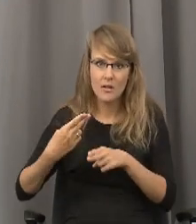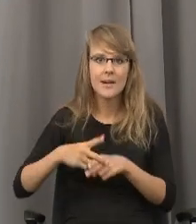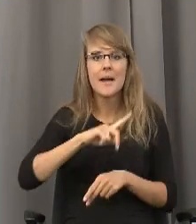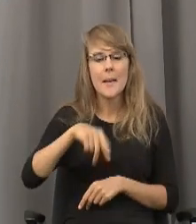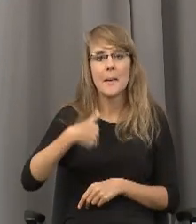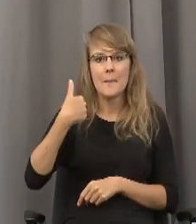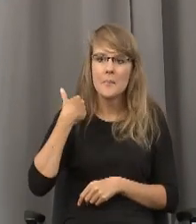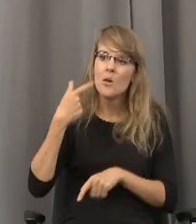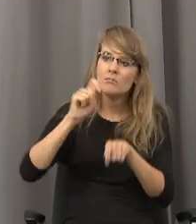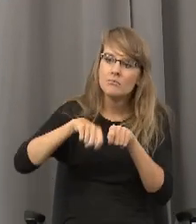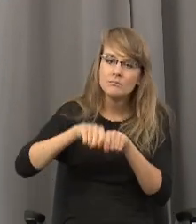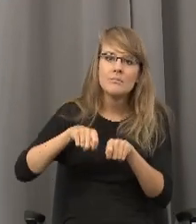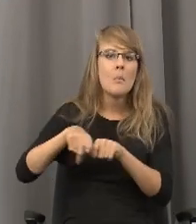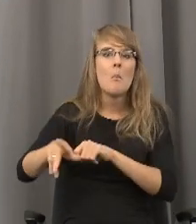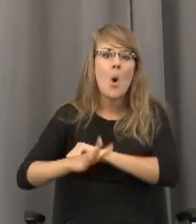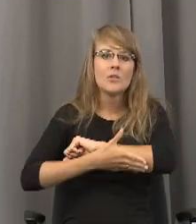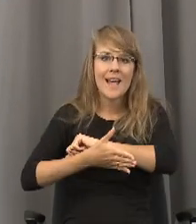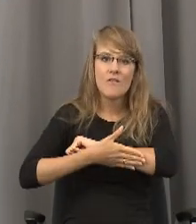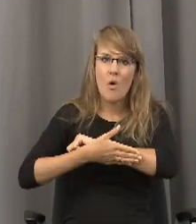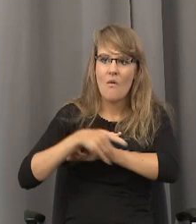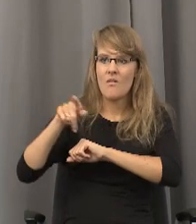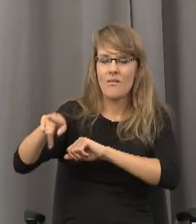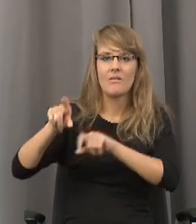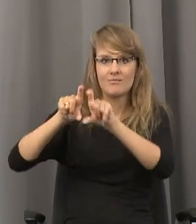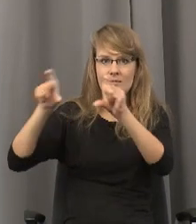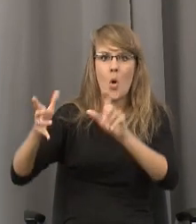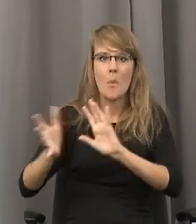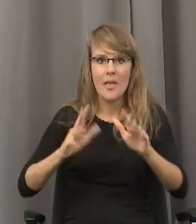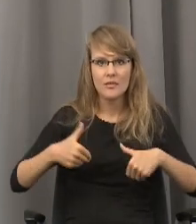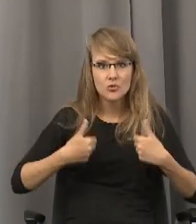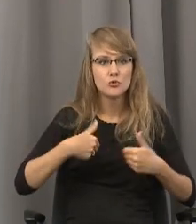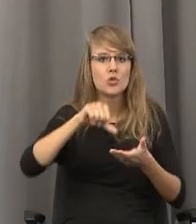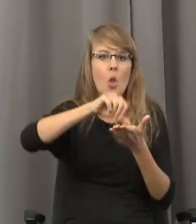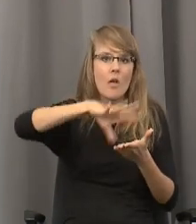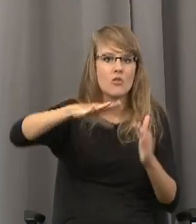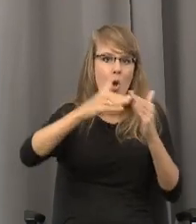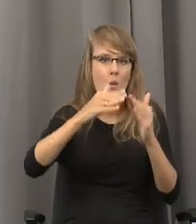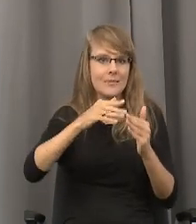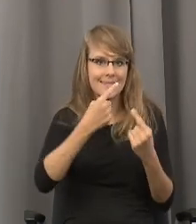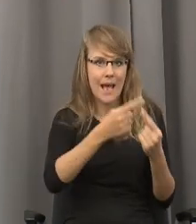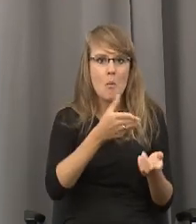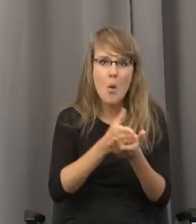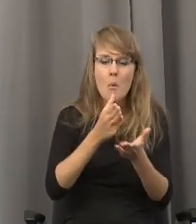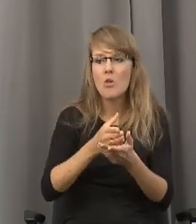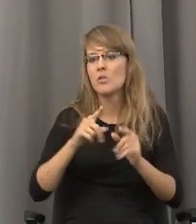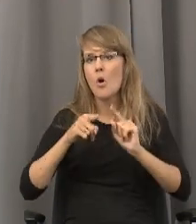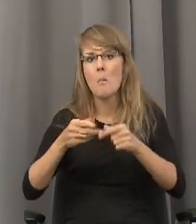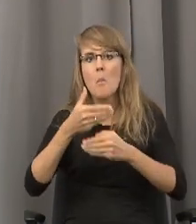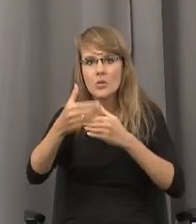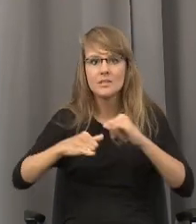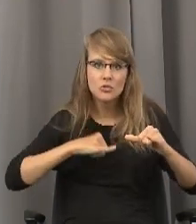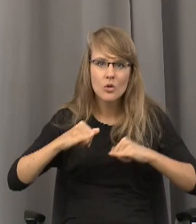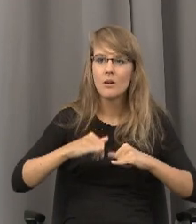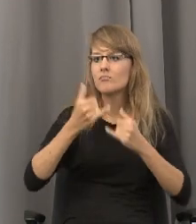zarówno podstawowe placówki opieki zdrowotnej, środowiskowe domy samopomocy, organizacje pozarządowe,